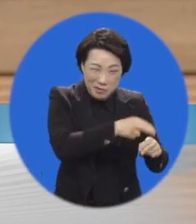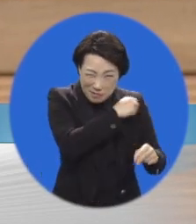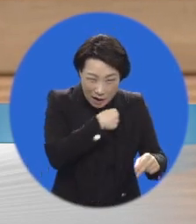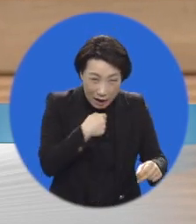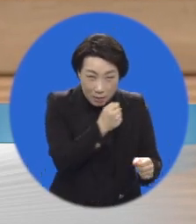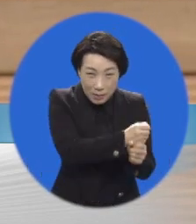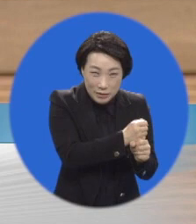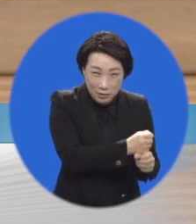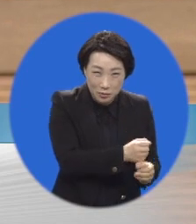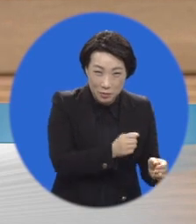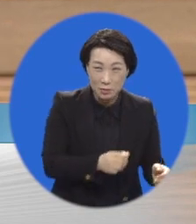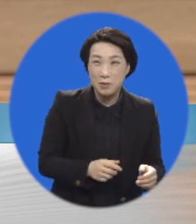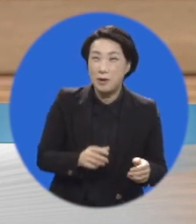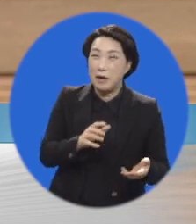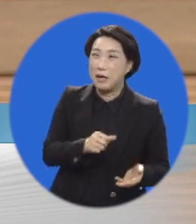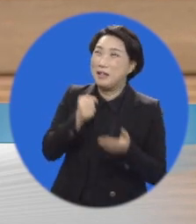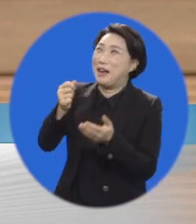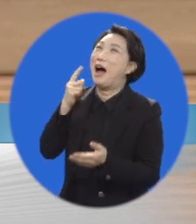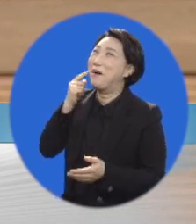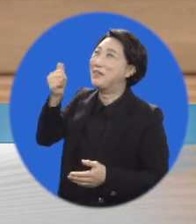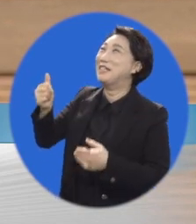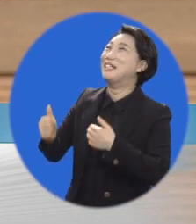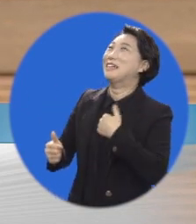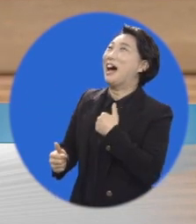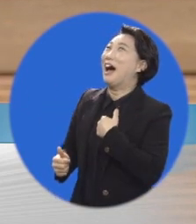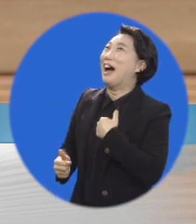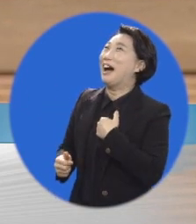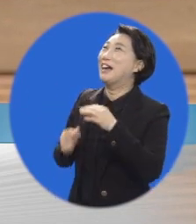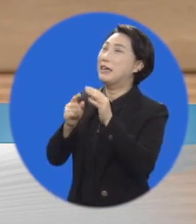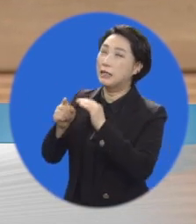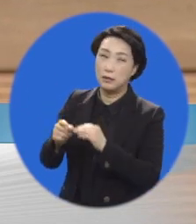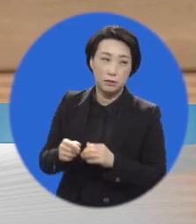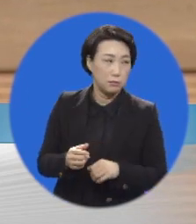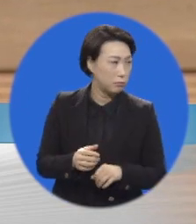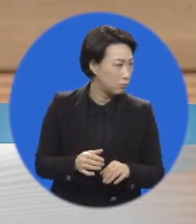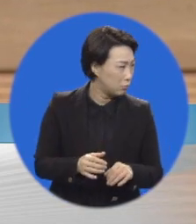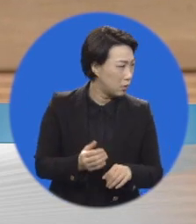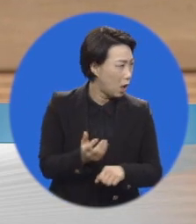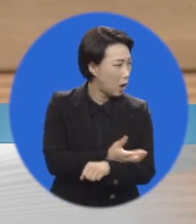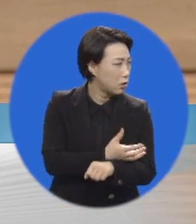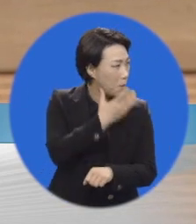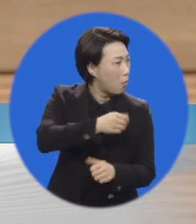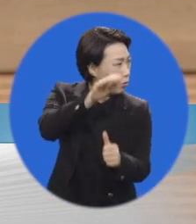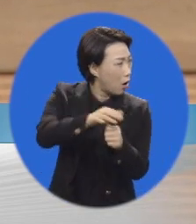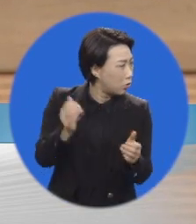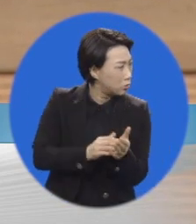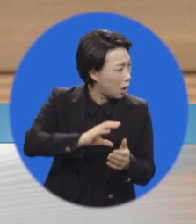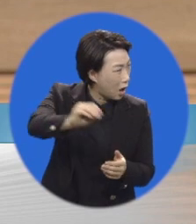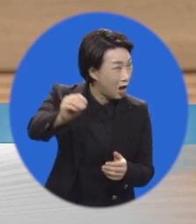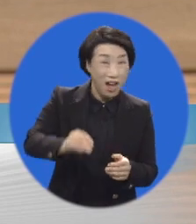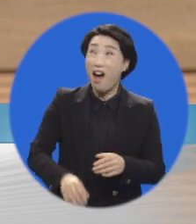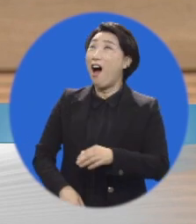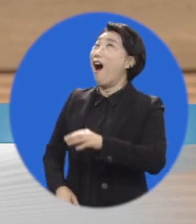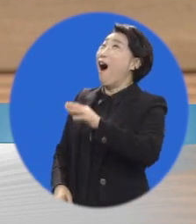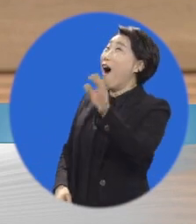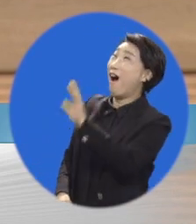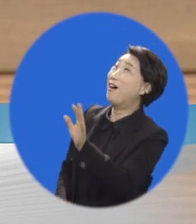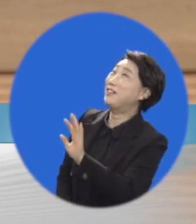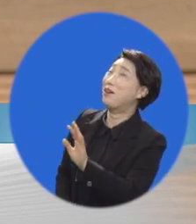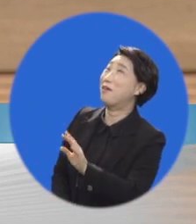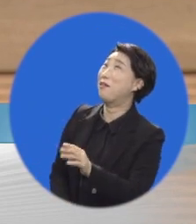들어갔어요. 아버지 좋았습니다. 야 에서가 복받아가지고 갔다. 그놈의 새끼가